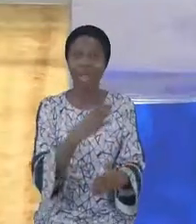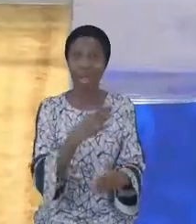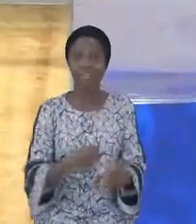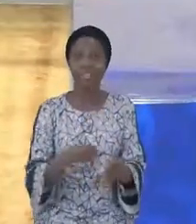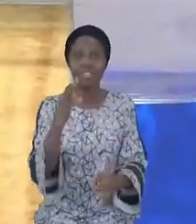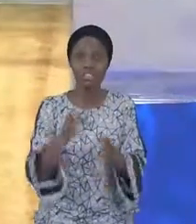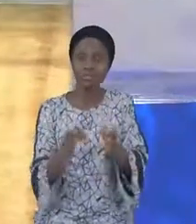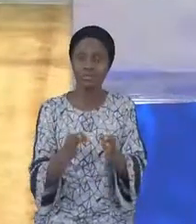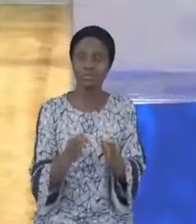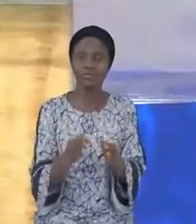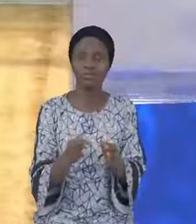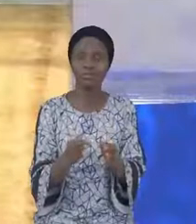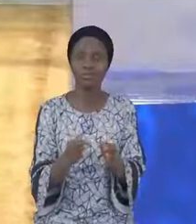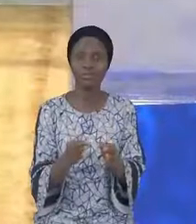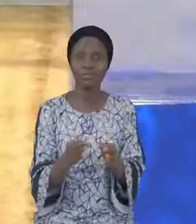un pas chaque jour,